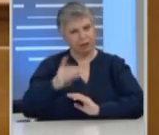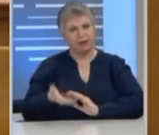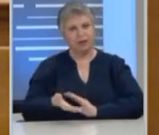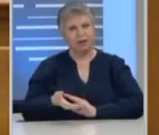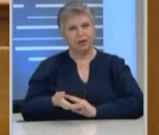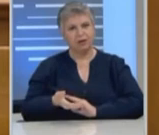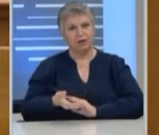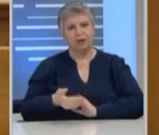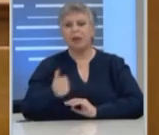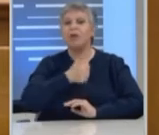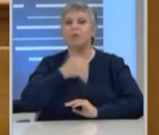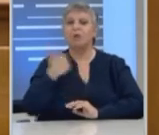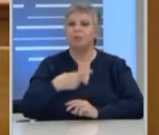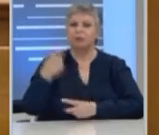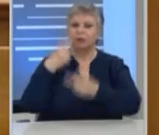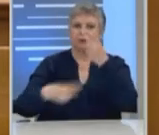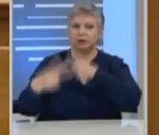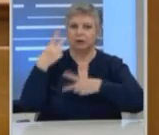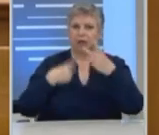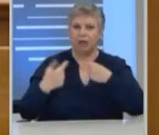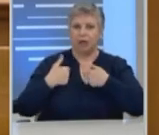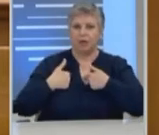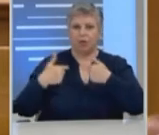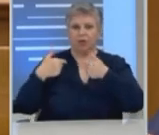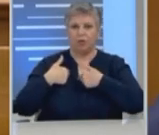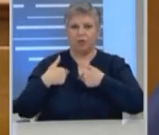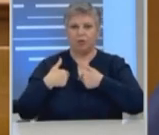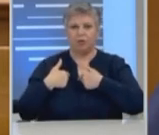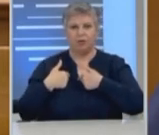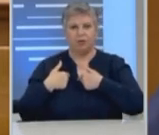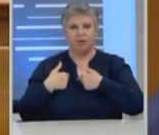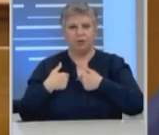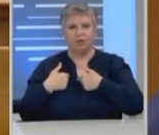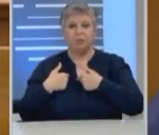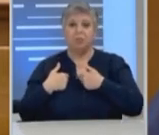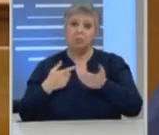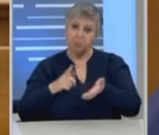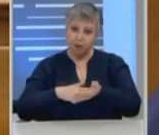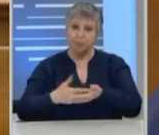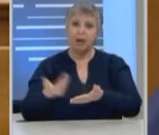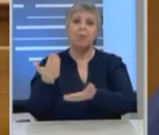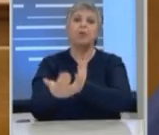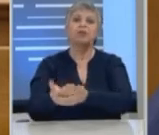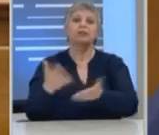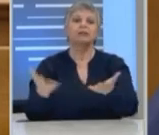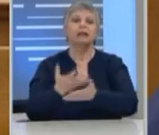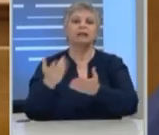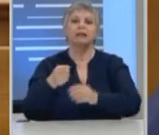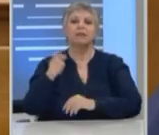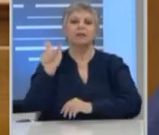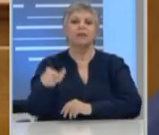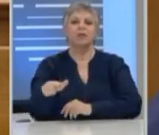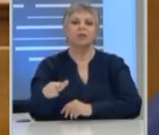άλλοι είναι κακοί. Πρέπει και ο ίδιος να αποδείξει ότι έχει πρόταση. Τώρα όμως, τι γίνεται, κυρίες και κύριοι συνάδελφοι? Τι